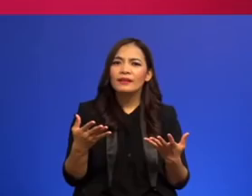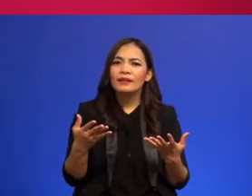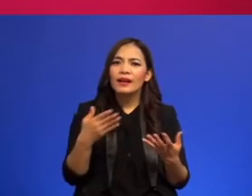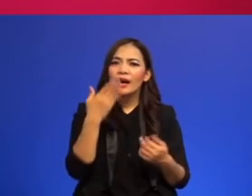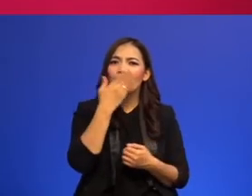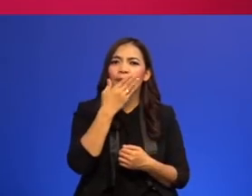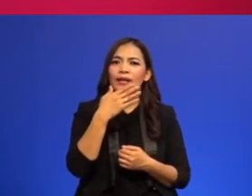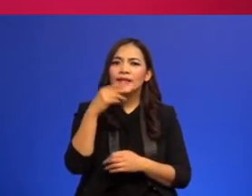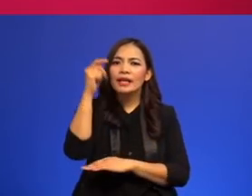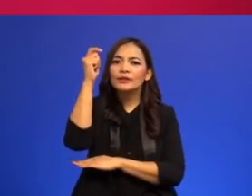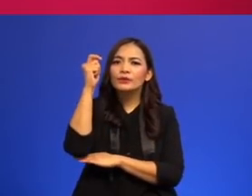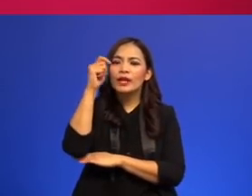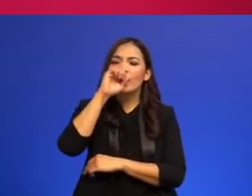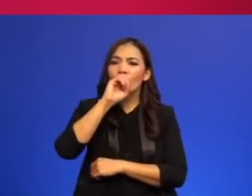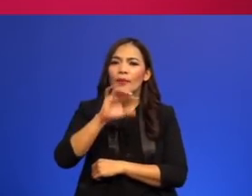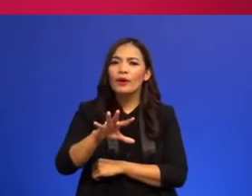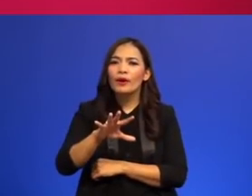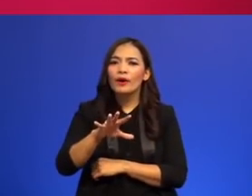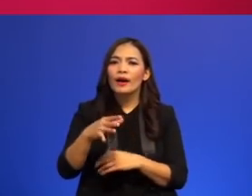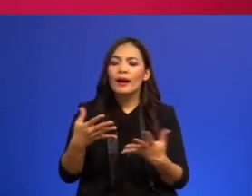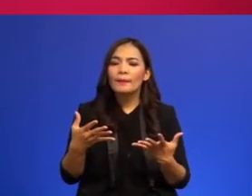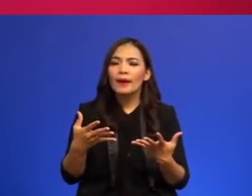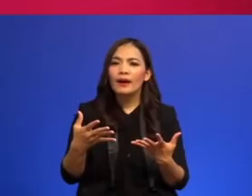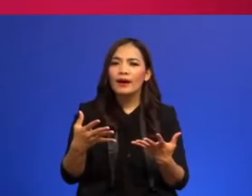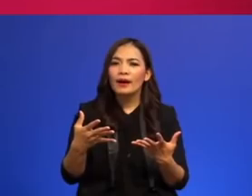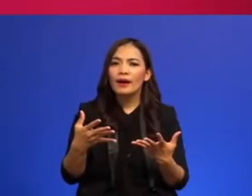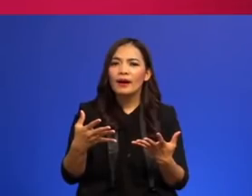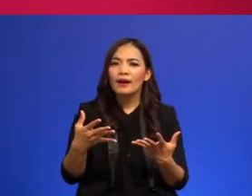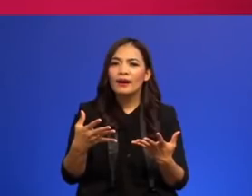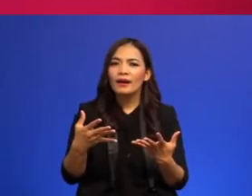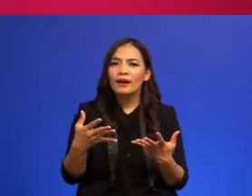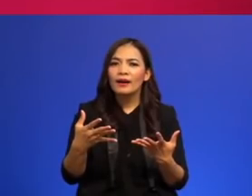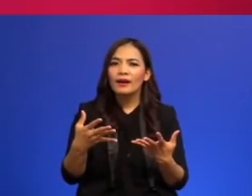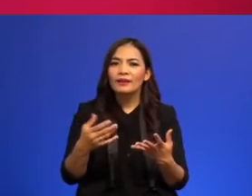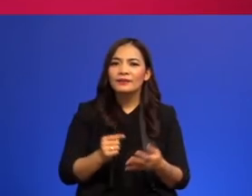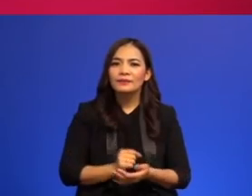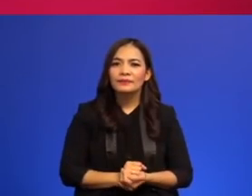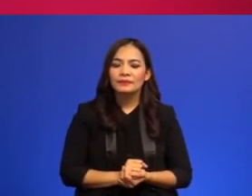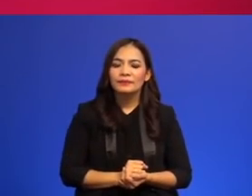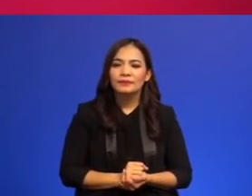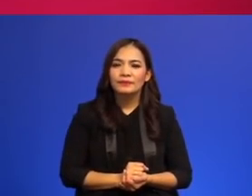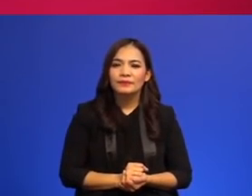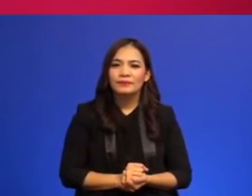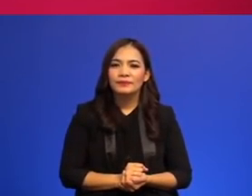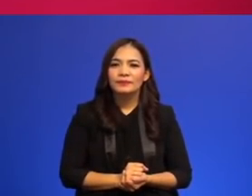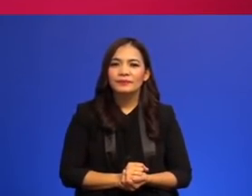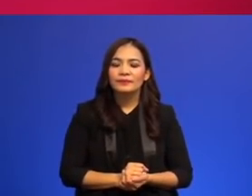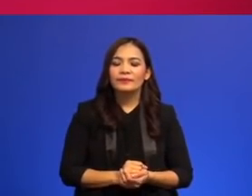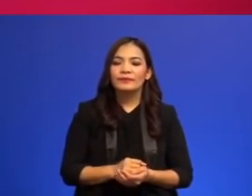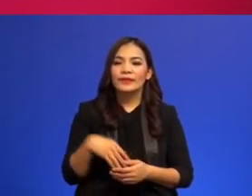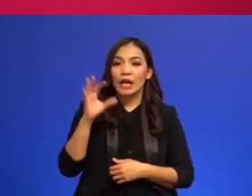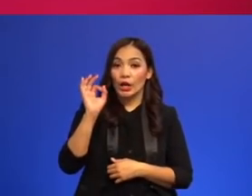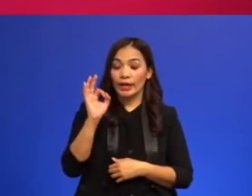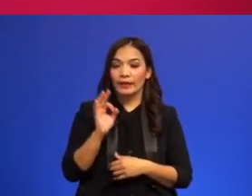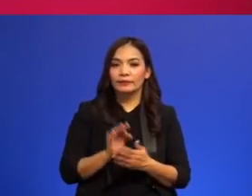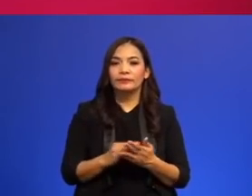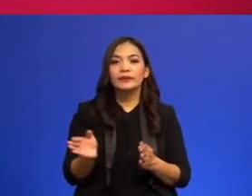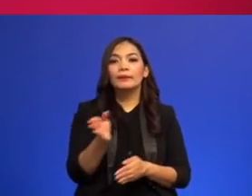Ada orang Sunda bilang amis. Apa Sarah? Udah. Baik, kembali